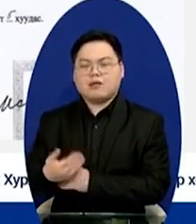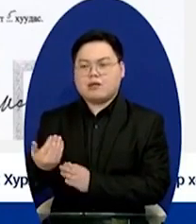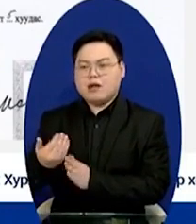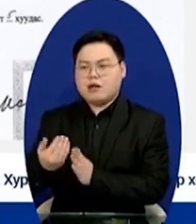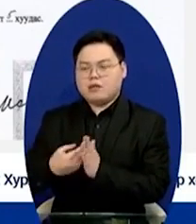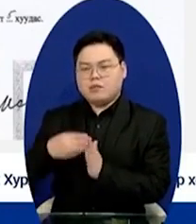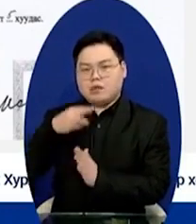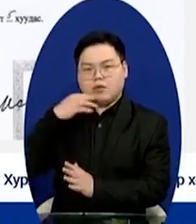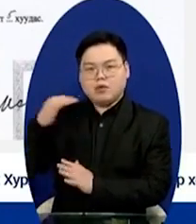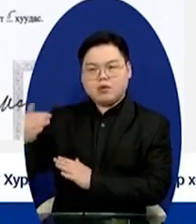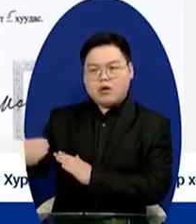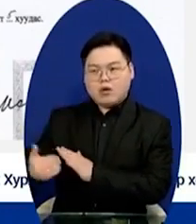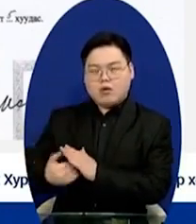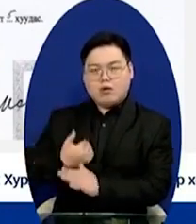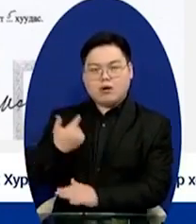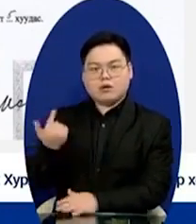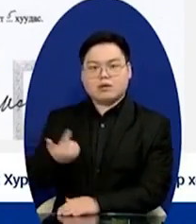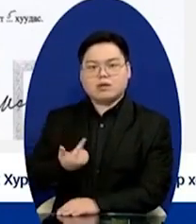байгаа.